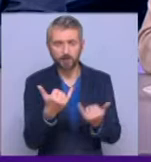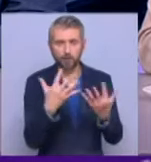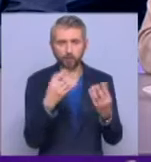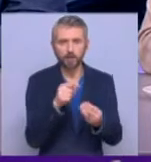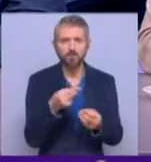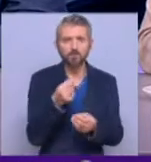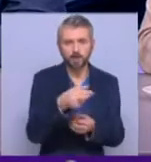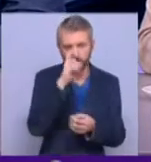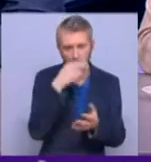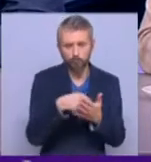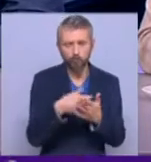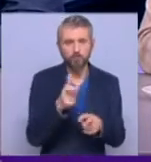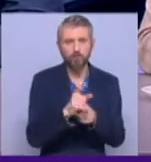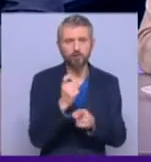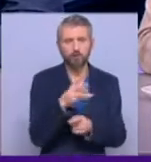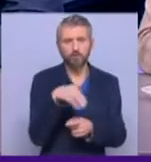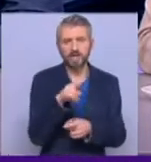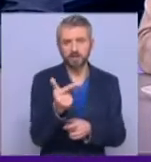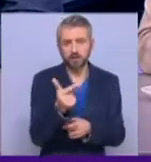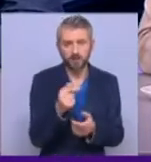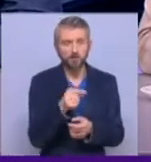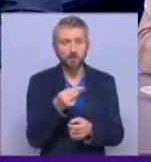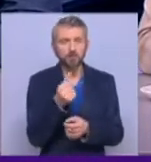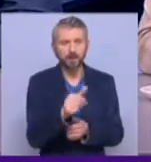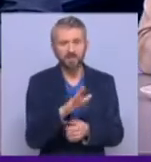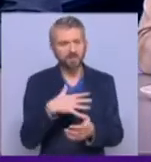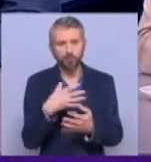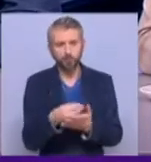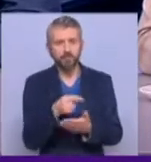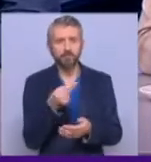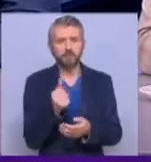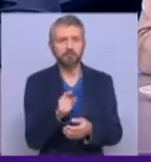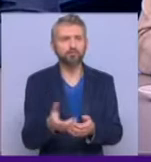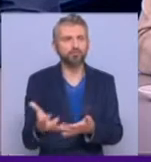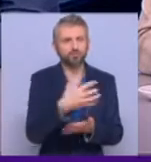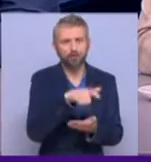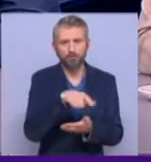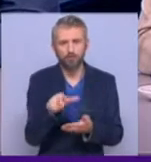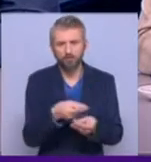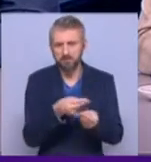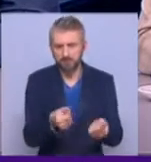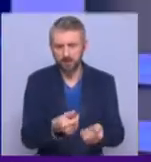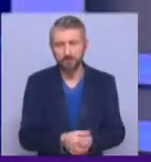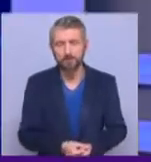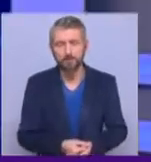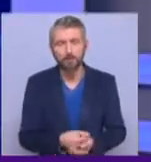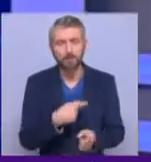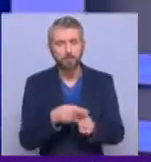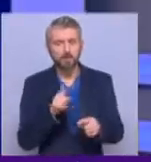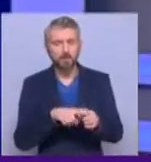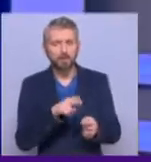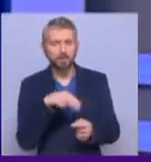день він платить в державний бюджет більш ніж 100 мільярдів гривень. Ну, він платить, звичайно, не свої, він платить ті, що зібрав споживачів. Плюс на це все ж